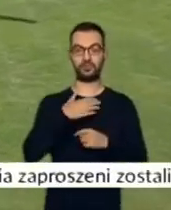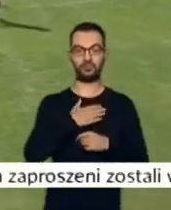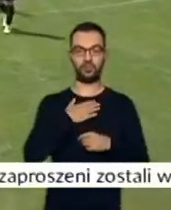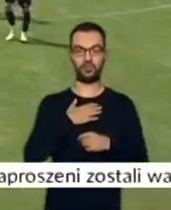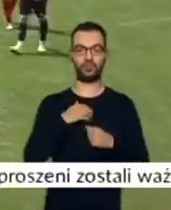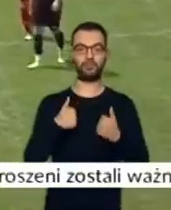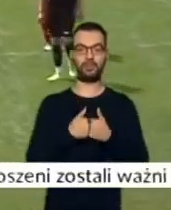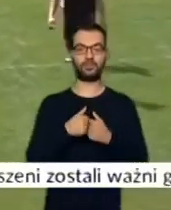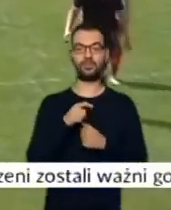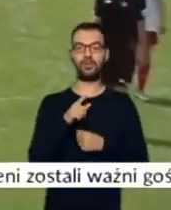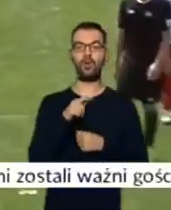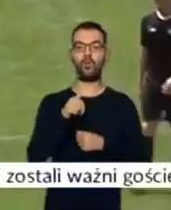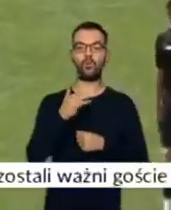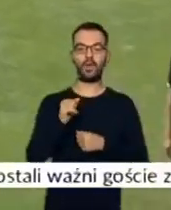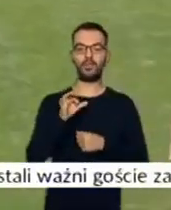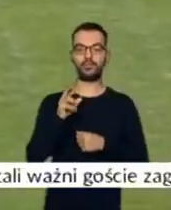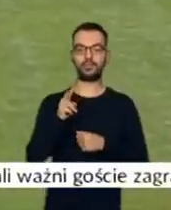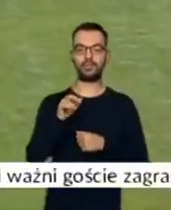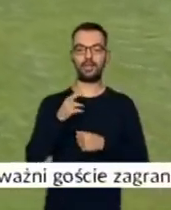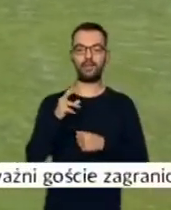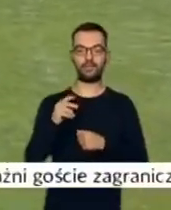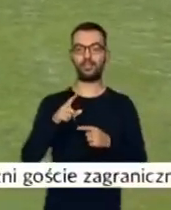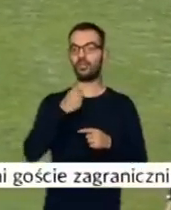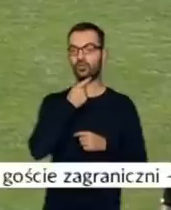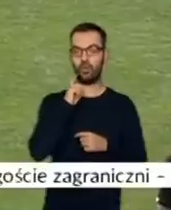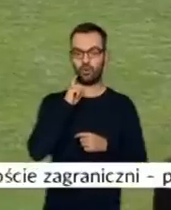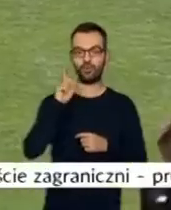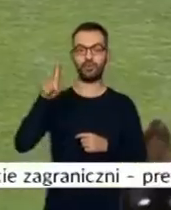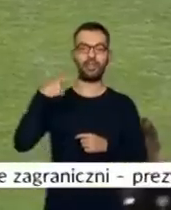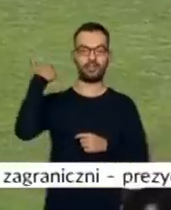sobotę meczem z Unią Skierniewice, a Ząbkowia za 2 tygodnie z Wkrą Żuromin.